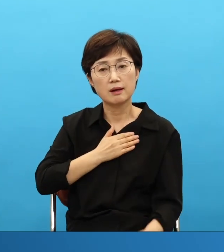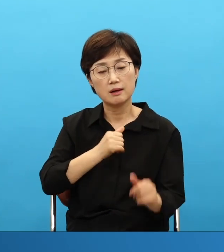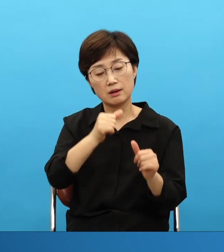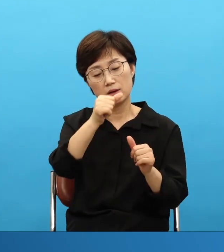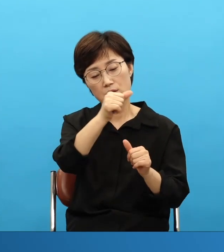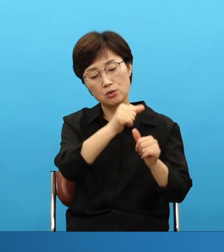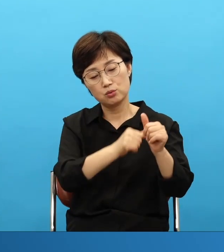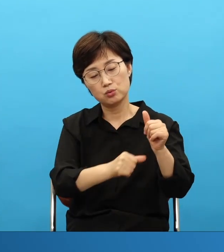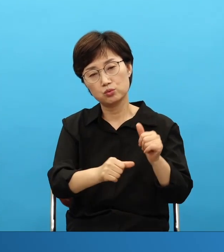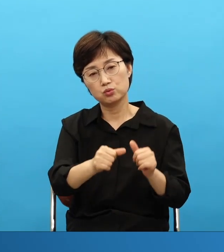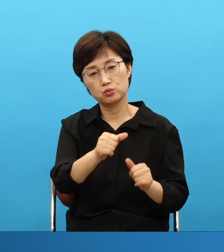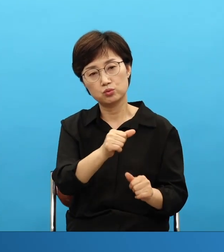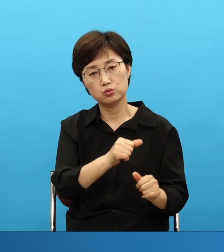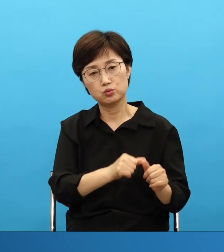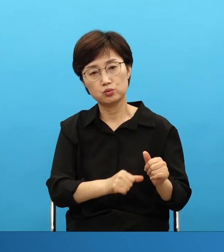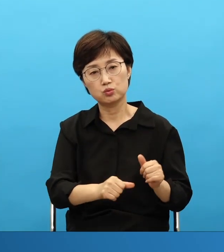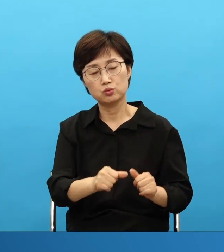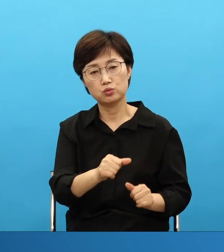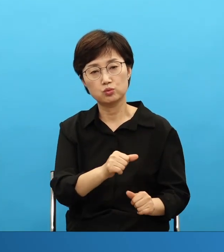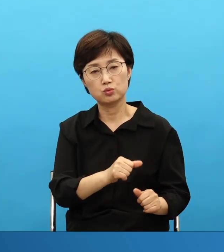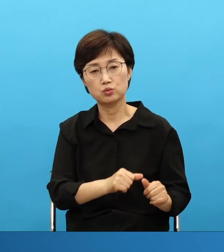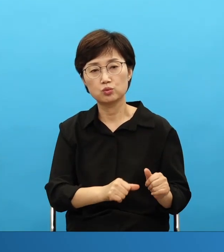주여 나의